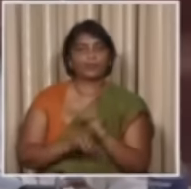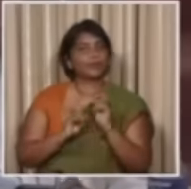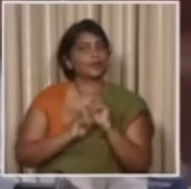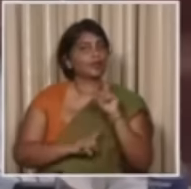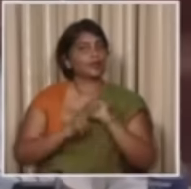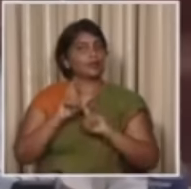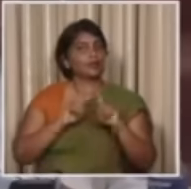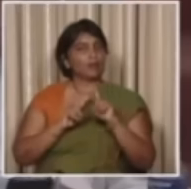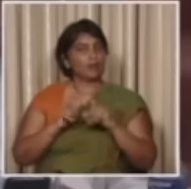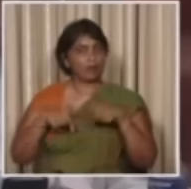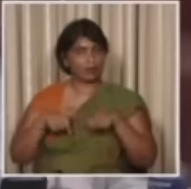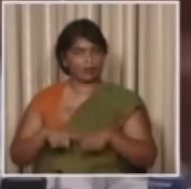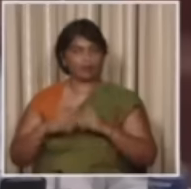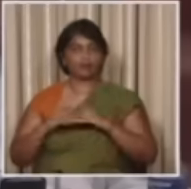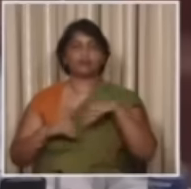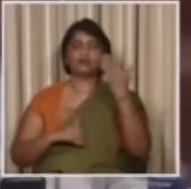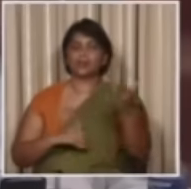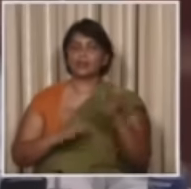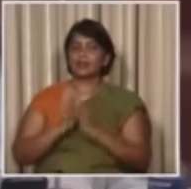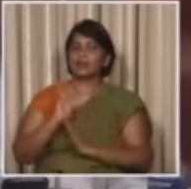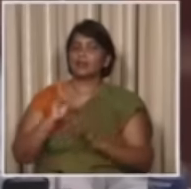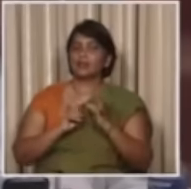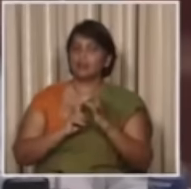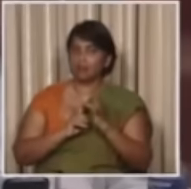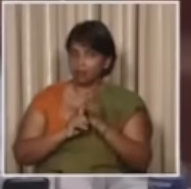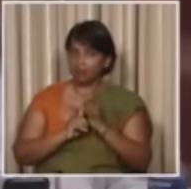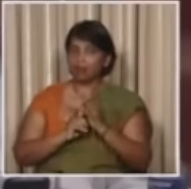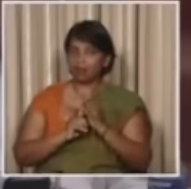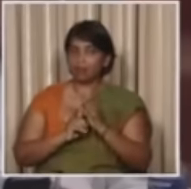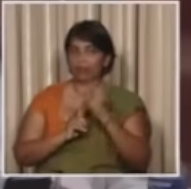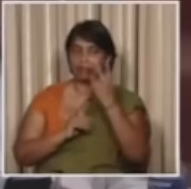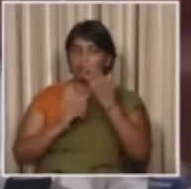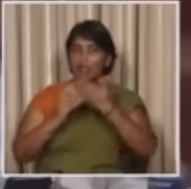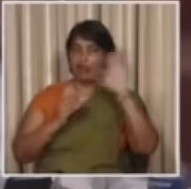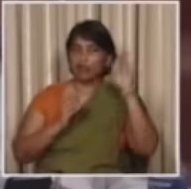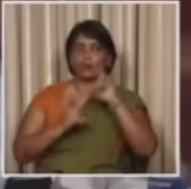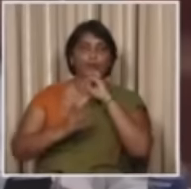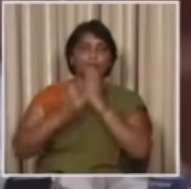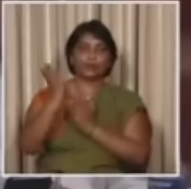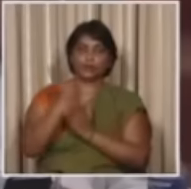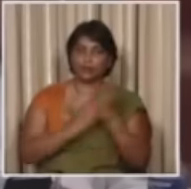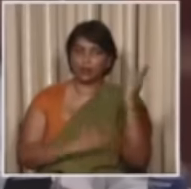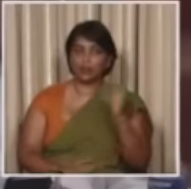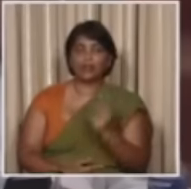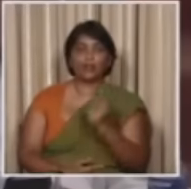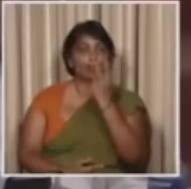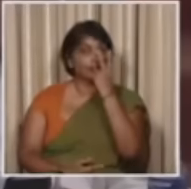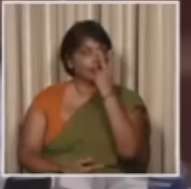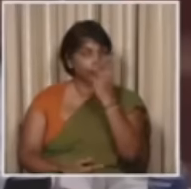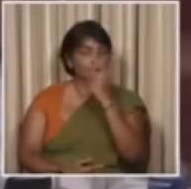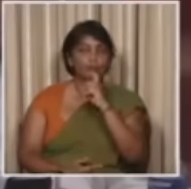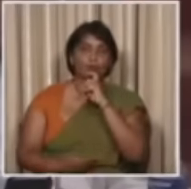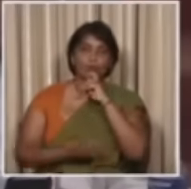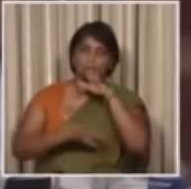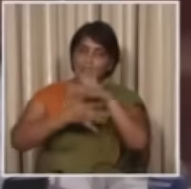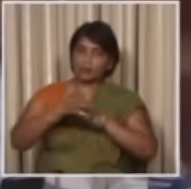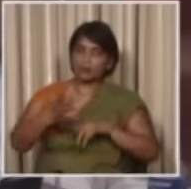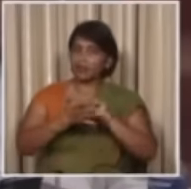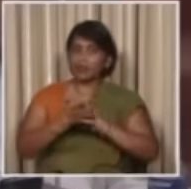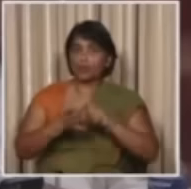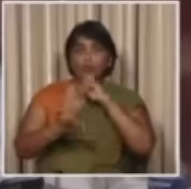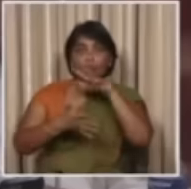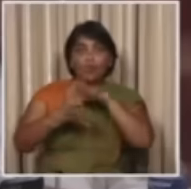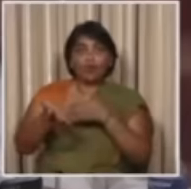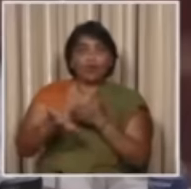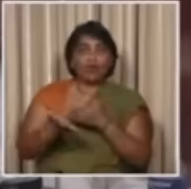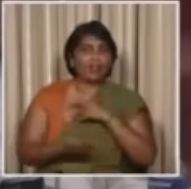පාර්ලිමේන්තුවේ මේ පැත්තේ ඉඳන් ඒ පැත්තේ ඉන්න මන්ත්‍රීවරුන්ව ඉවත් කරන්න නඩු දාලා තියෙනවා. දෙන්නෙක් නඩු තීන්දුව ලියලා තියෙනවා. මම නඩු තීන්දුව මොකද්ද කියලා